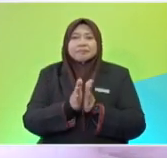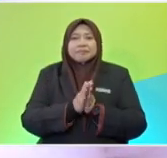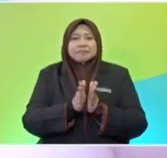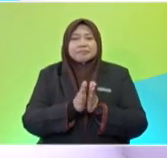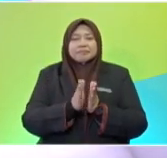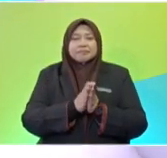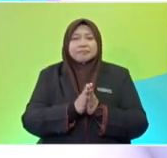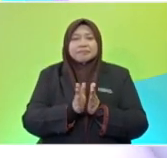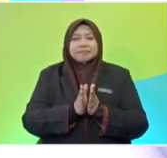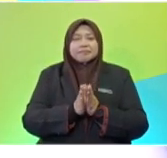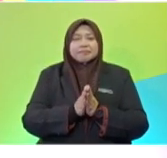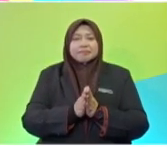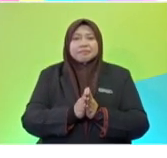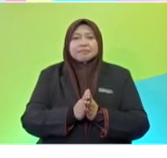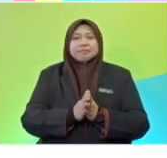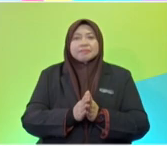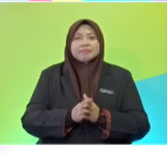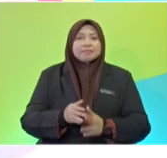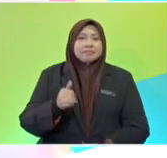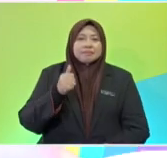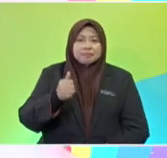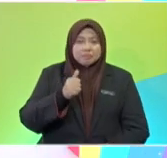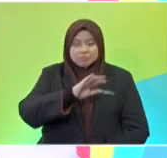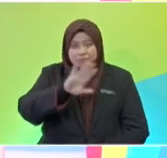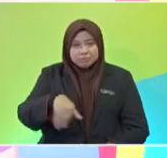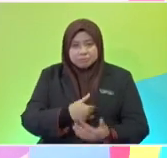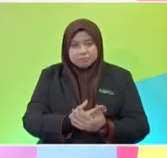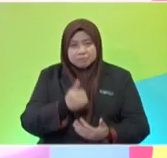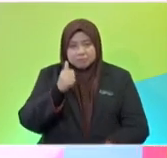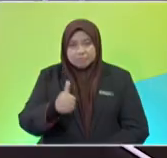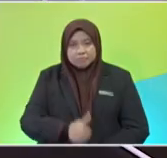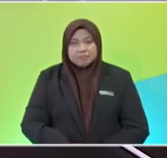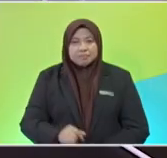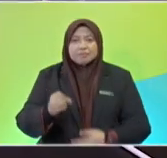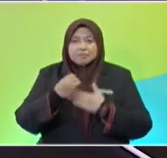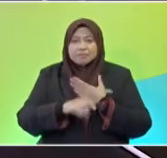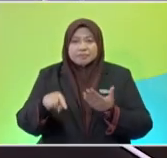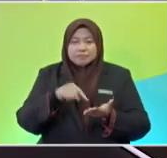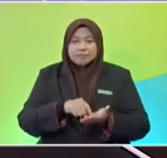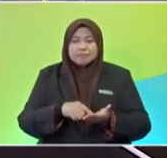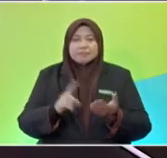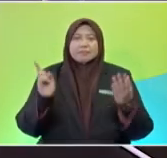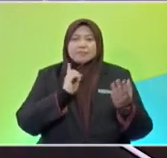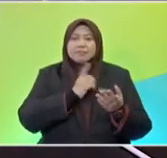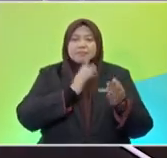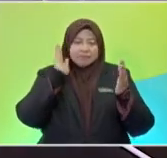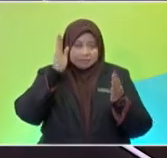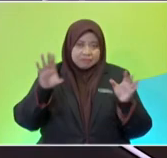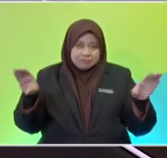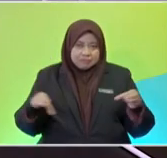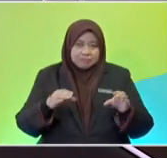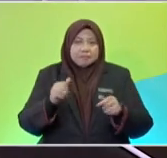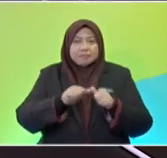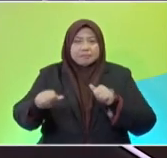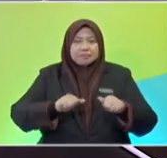Wow memang terbaik selepas ini kita akan lakukan lebih banyak lagi aktivitas yang menarik bersama cewek gua